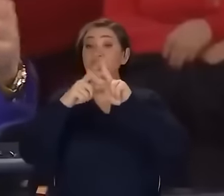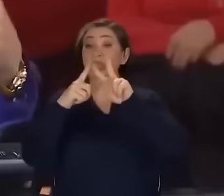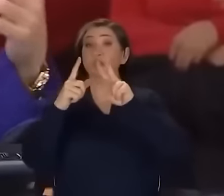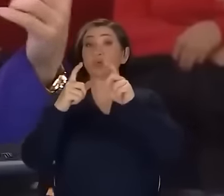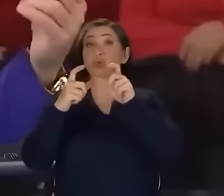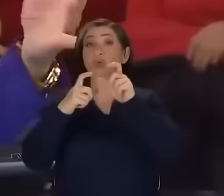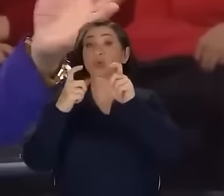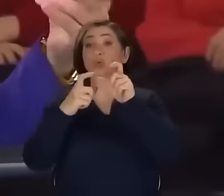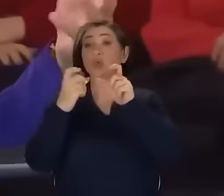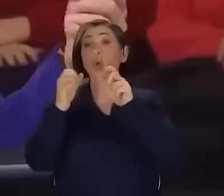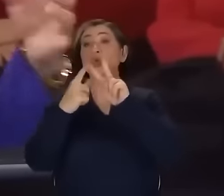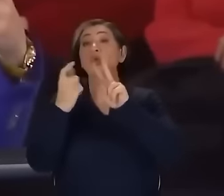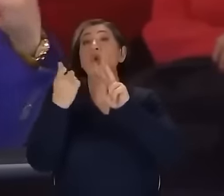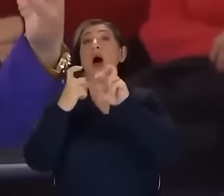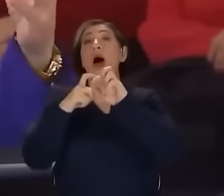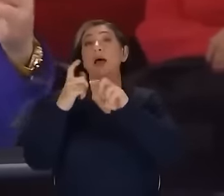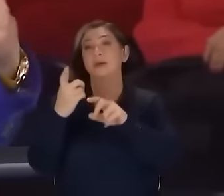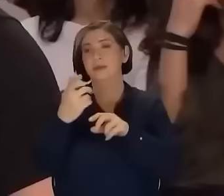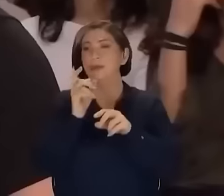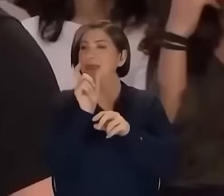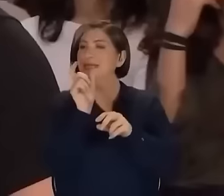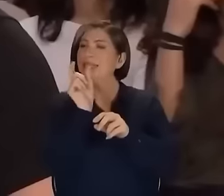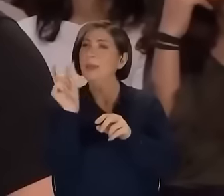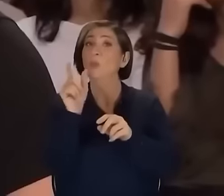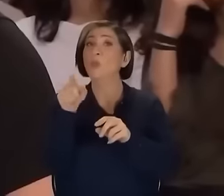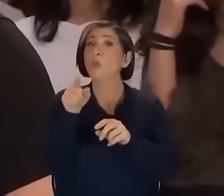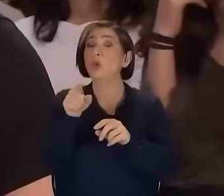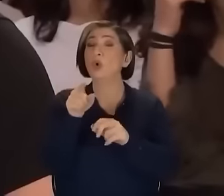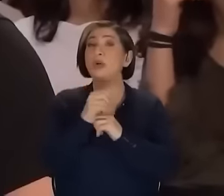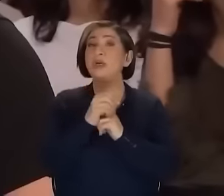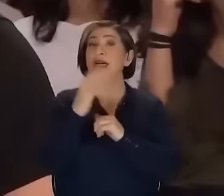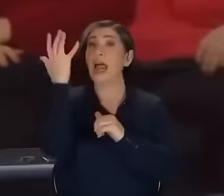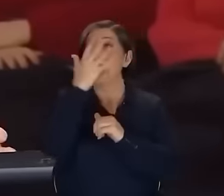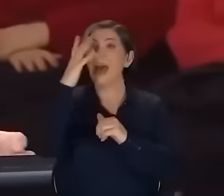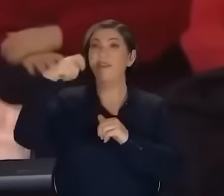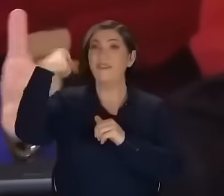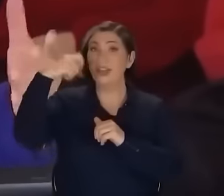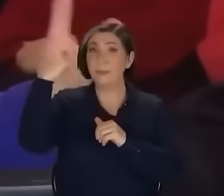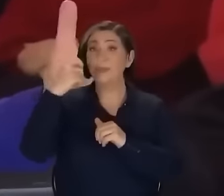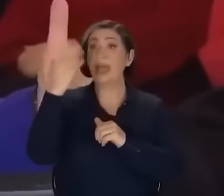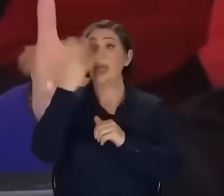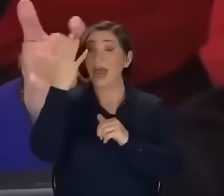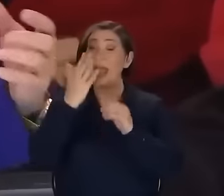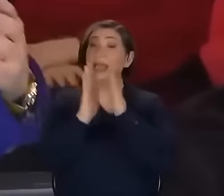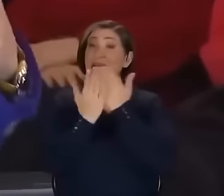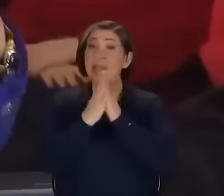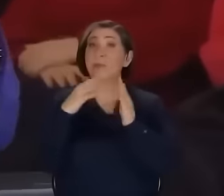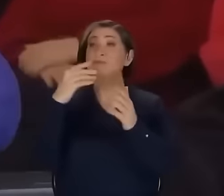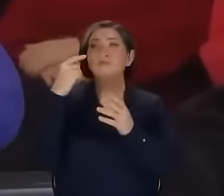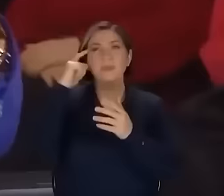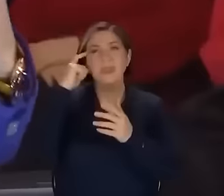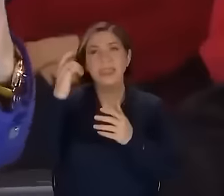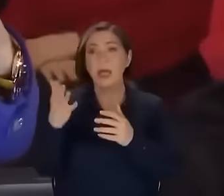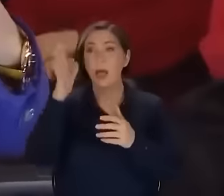noir ya da song noir demiyor. Mesela onu Fransızca'da şanson noir falan. Peki bu kara film meselesi, kara roman, kara film meselesi.